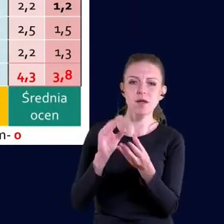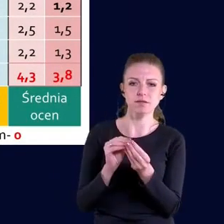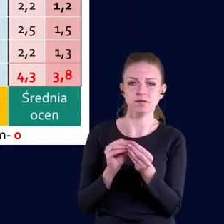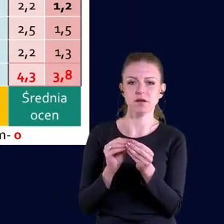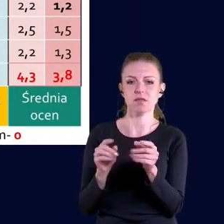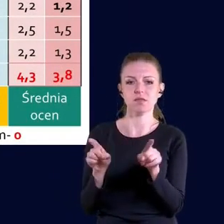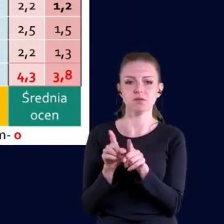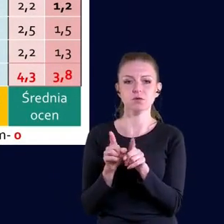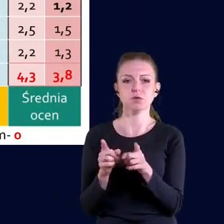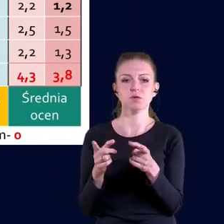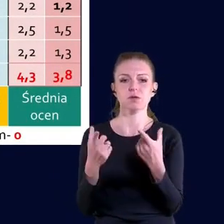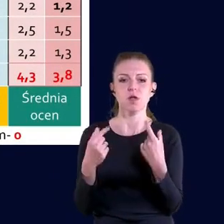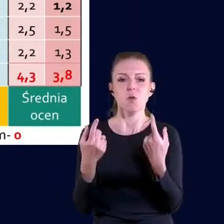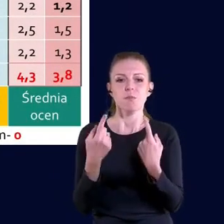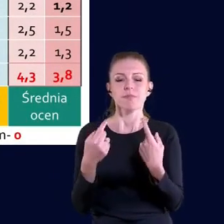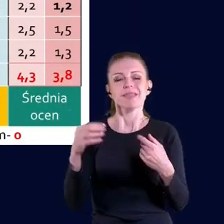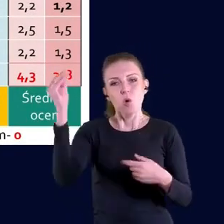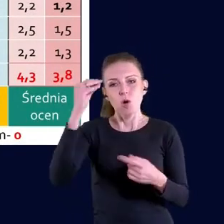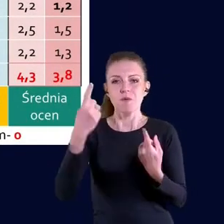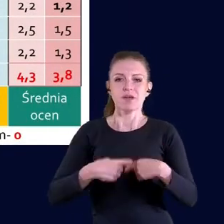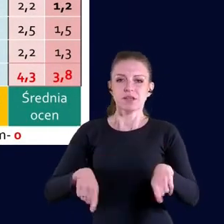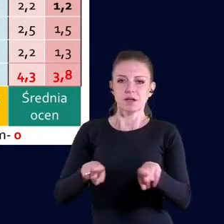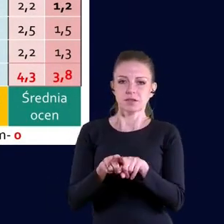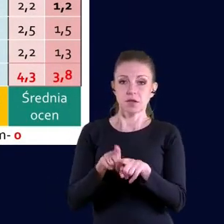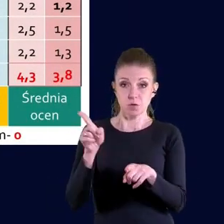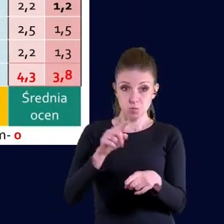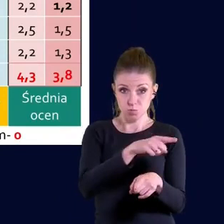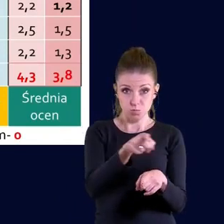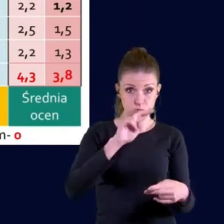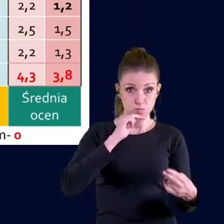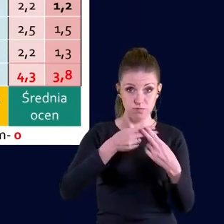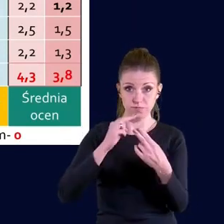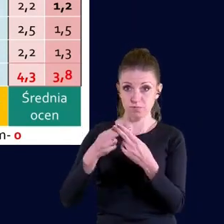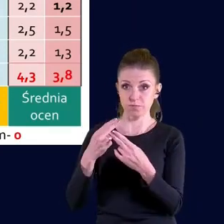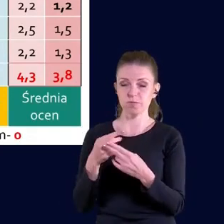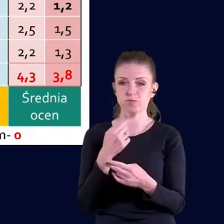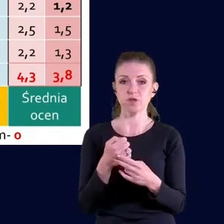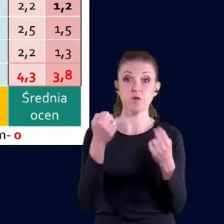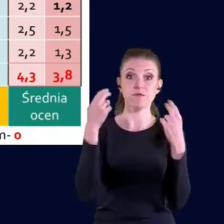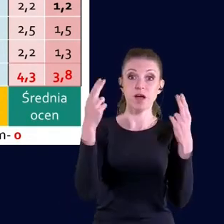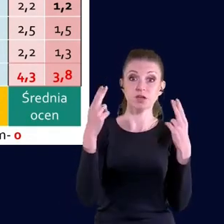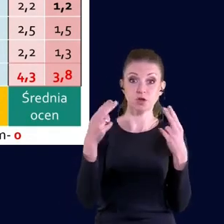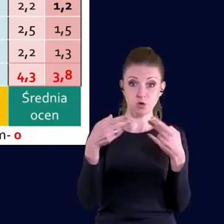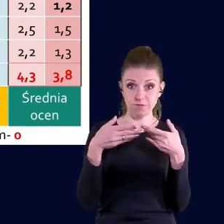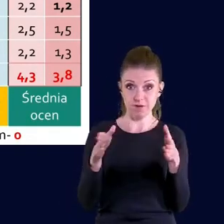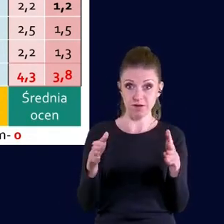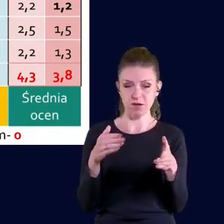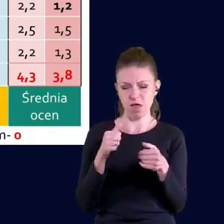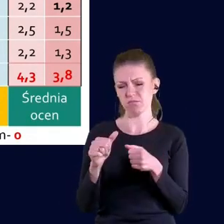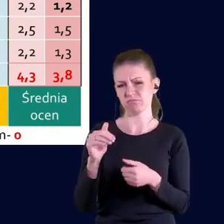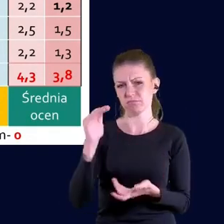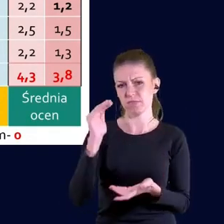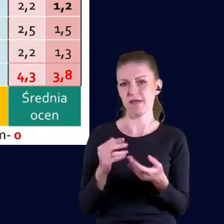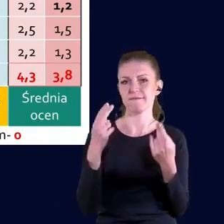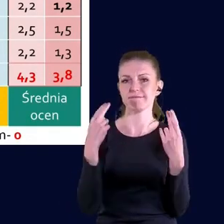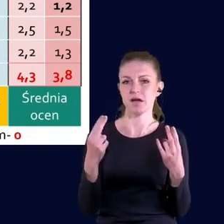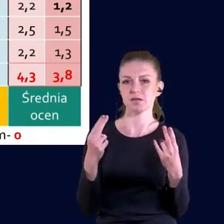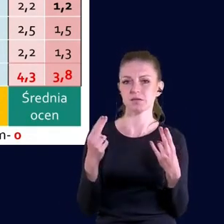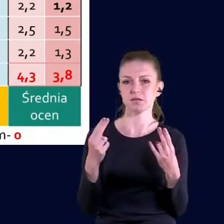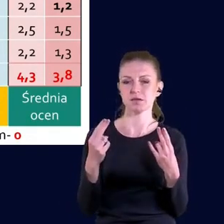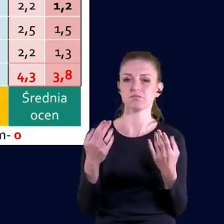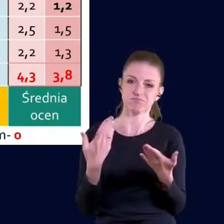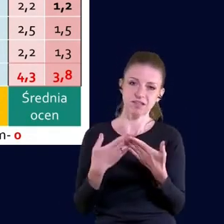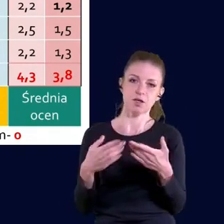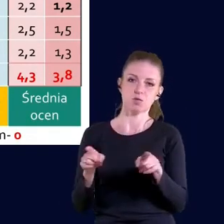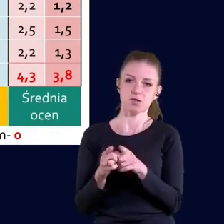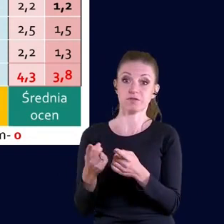obywatelskie tutaj respondenci docenili że i ważność tych obszarów otwartych nauki jest niższa co za tym idzie też